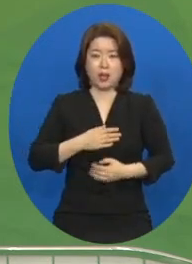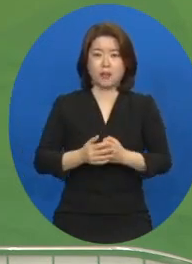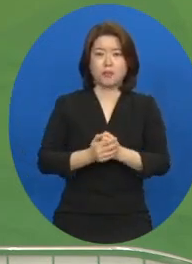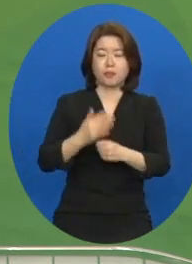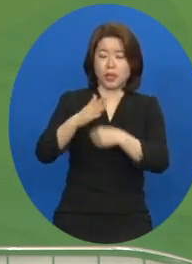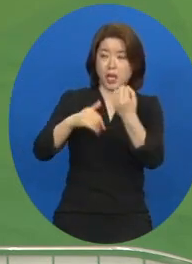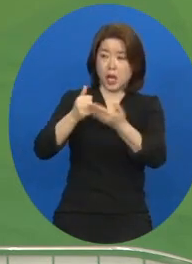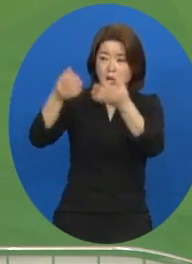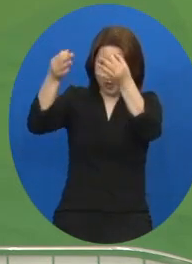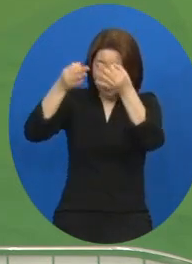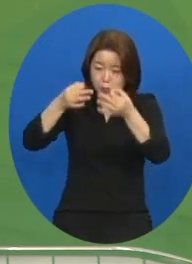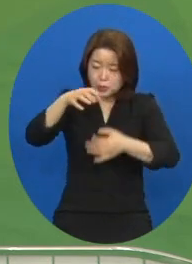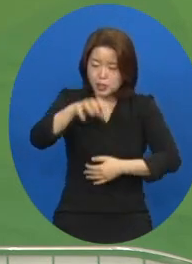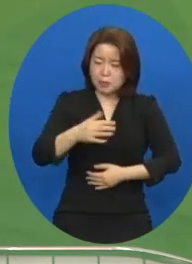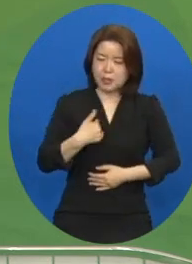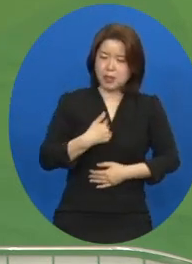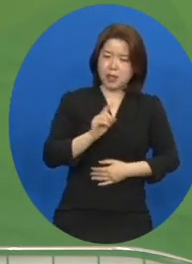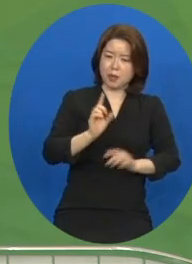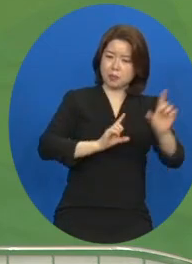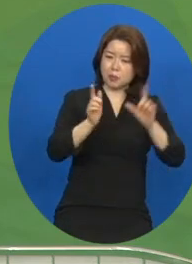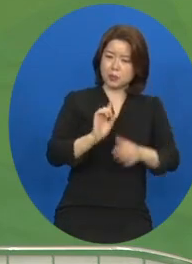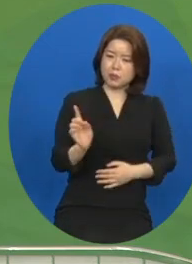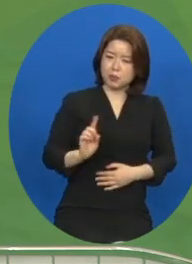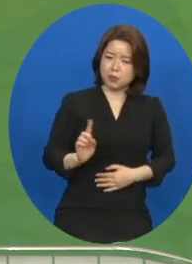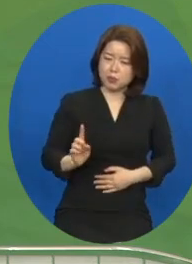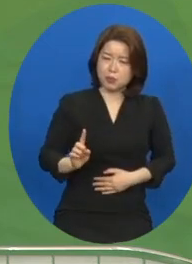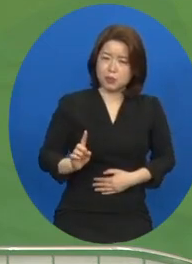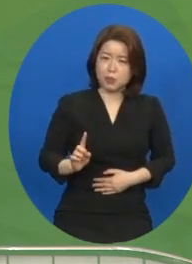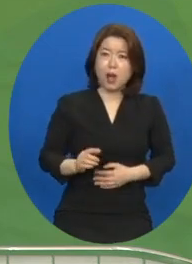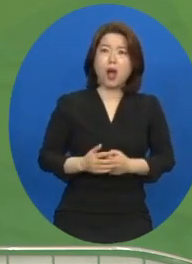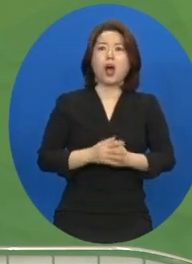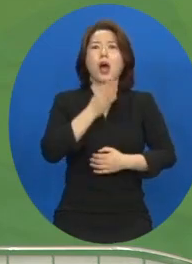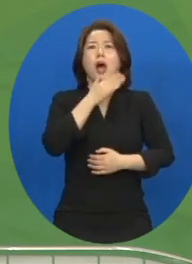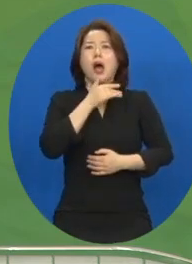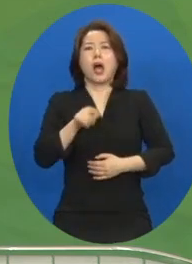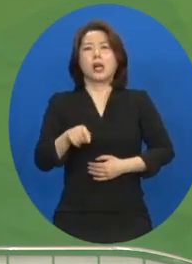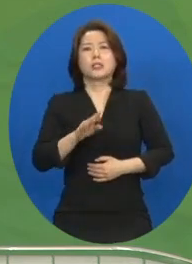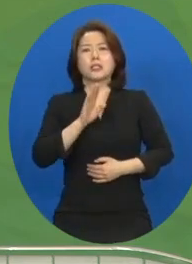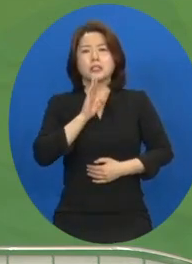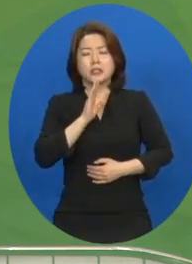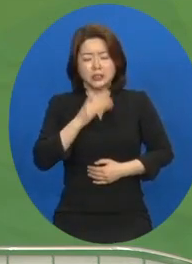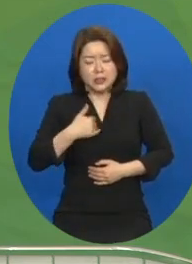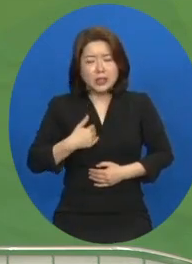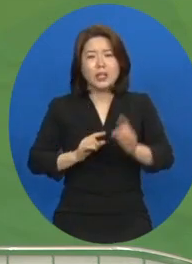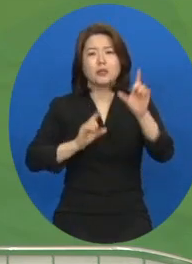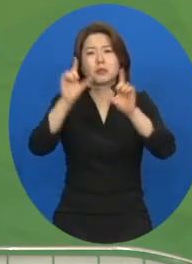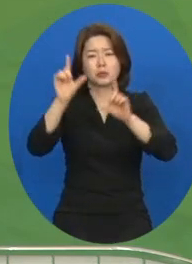하나님의 보시는 앞에서 나는 어떤 모습이었나? 그게 진짜 내 모습이었거든.